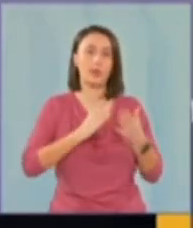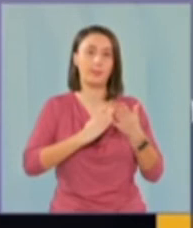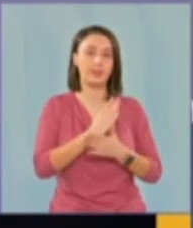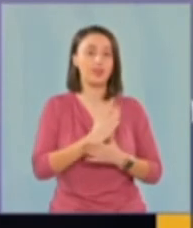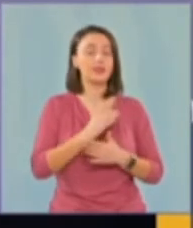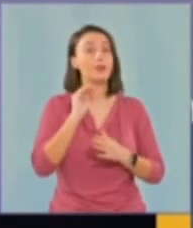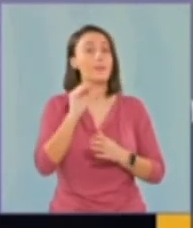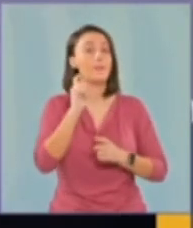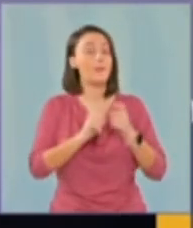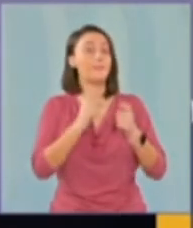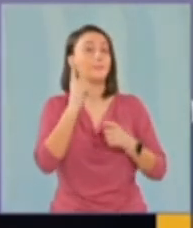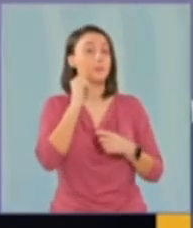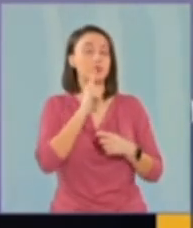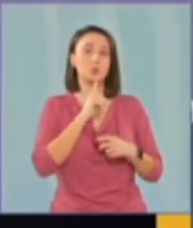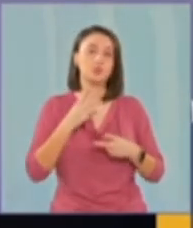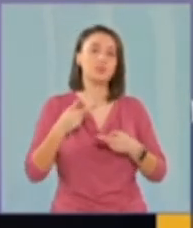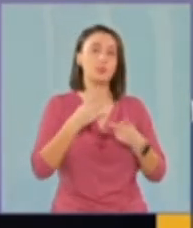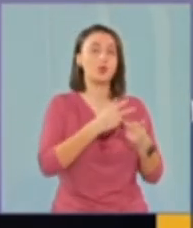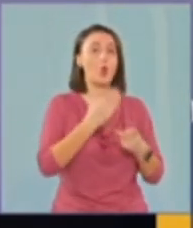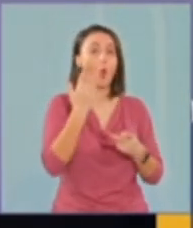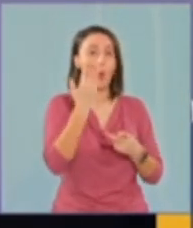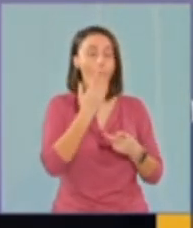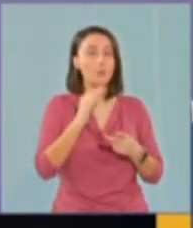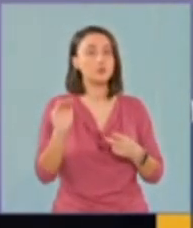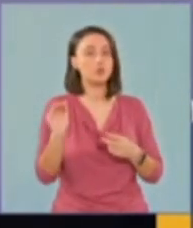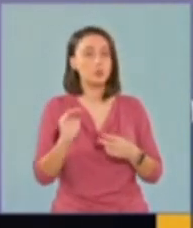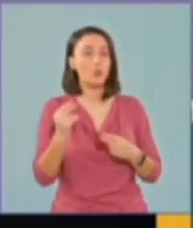Întrebat despre părinții care nu-și trimit copiii la școală